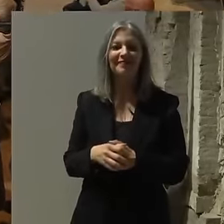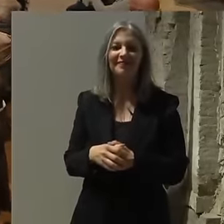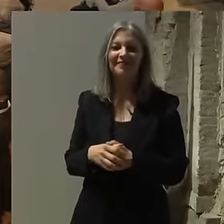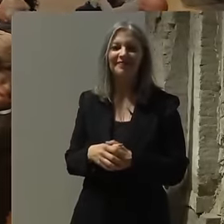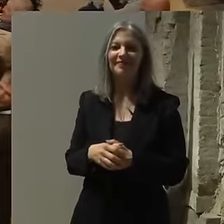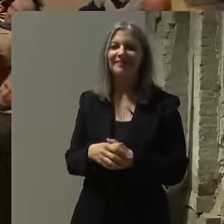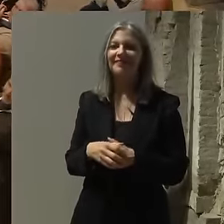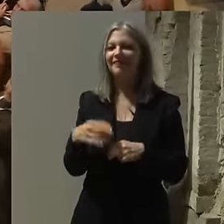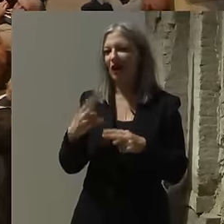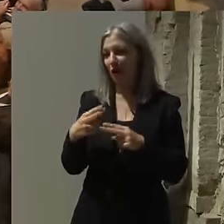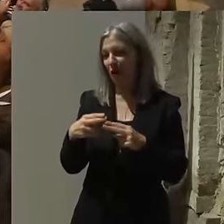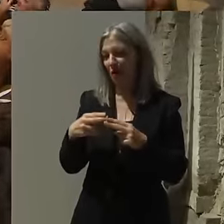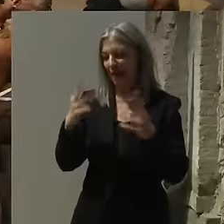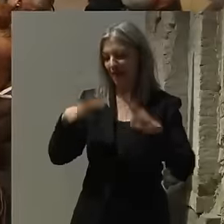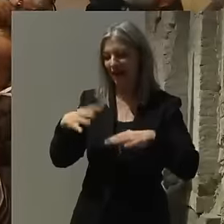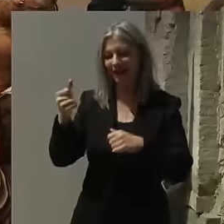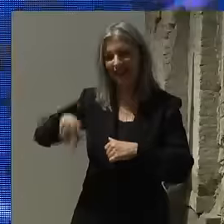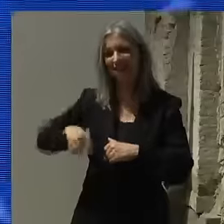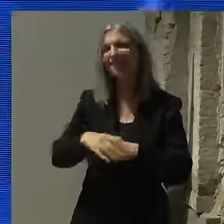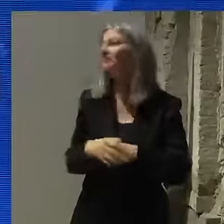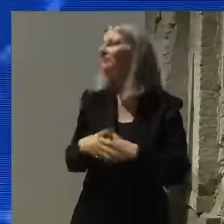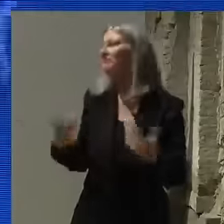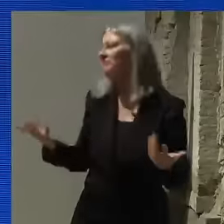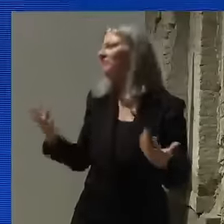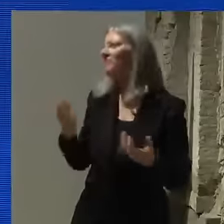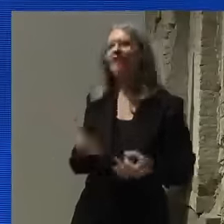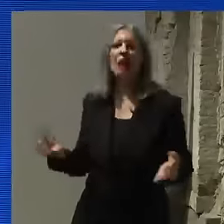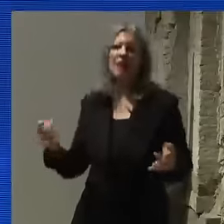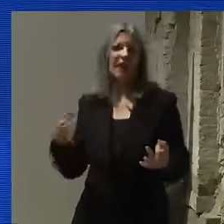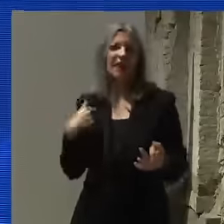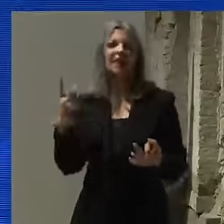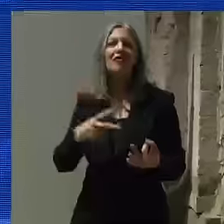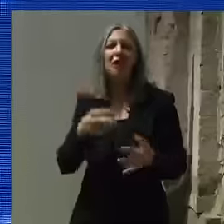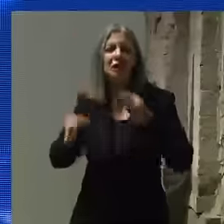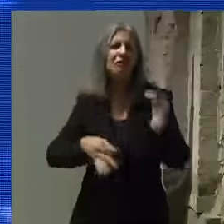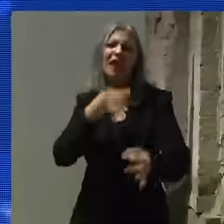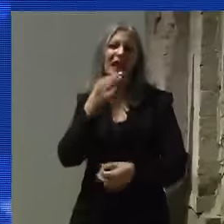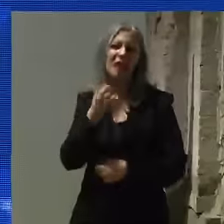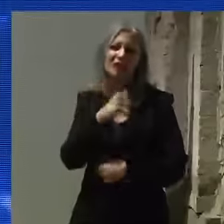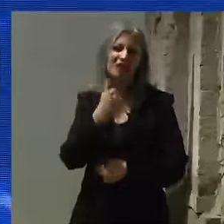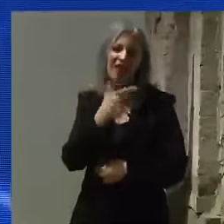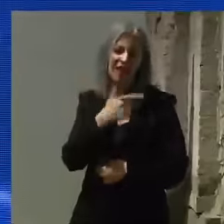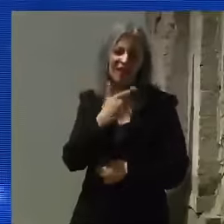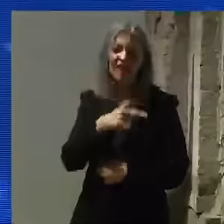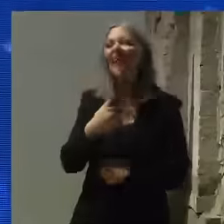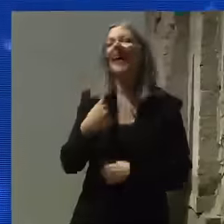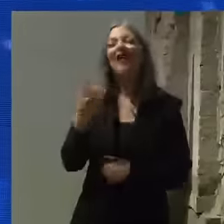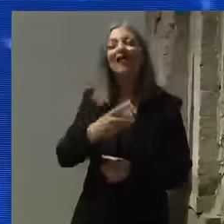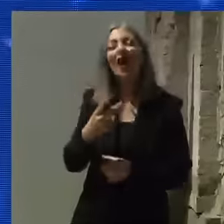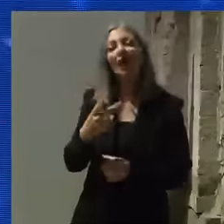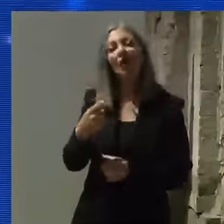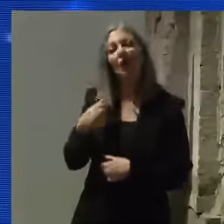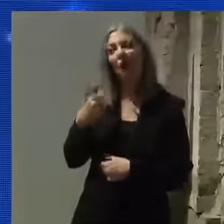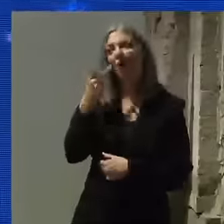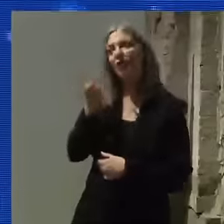Vabbè, ci sono dei gesti che parlano da solo, anche se, da soli, anche se non vengono esplicitati. Siccome ne hai visto ripetutamente